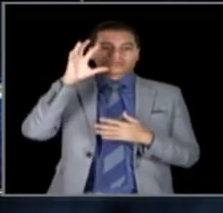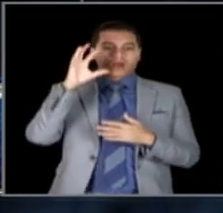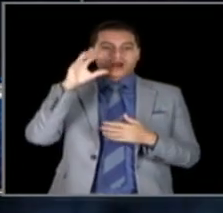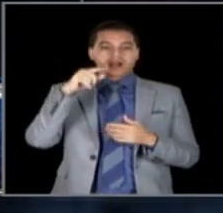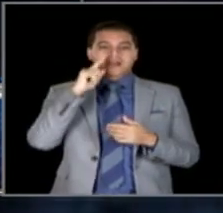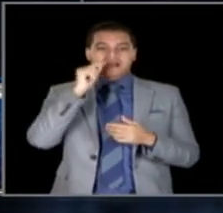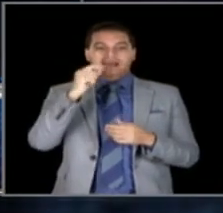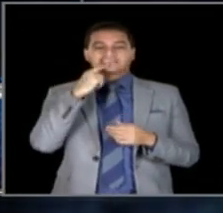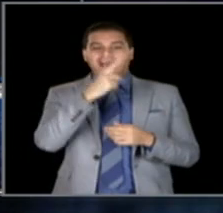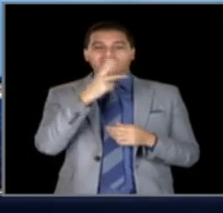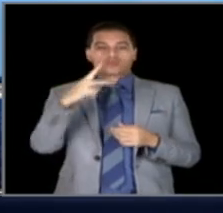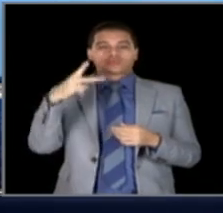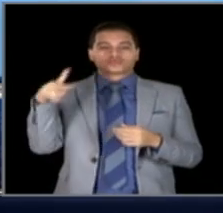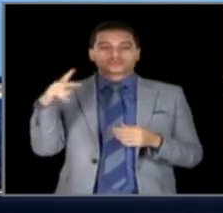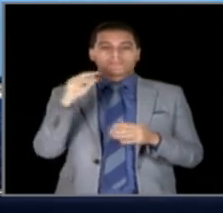2022؟